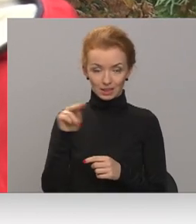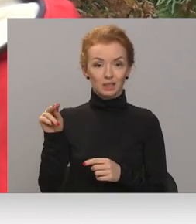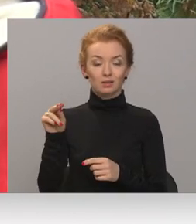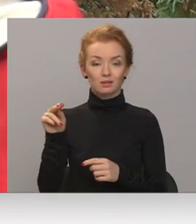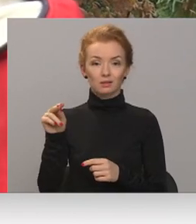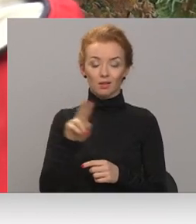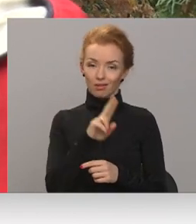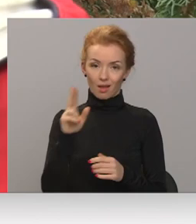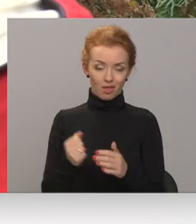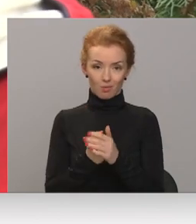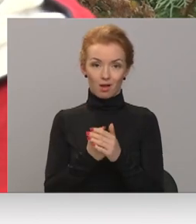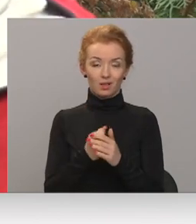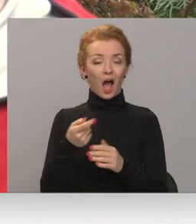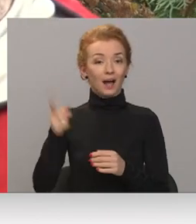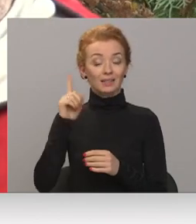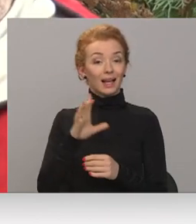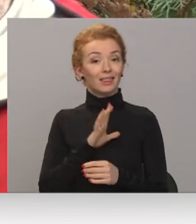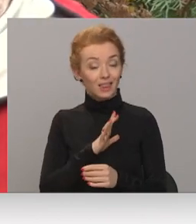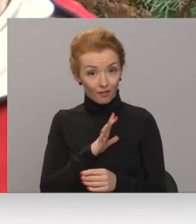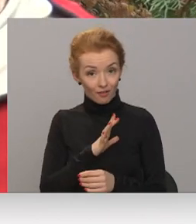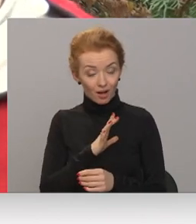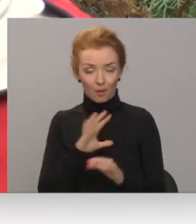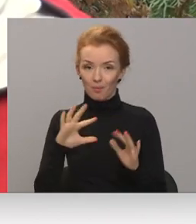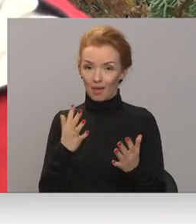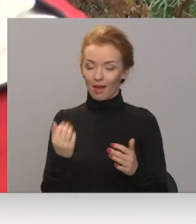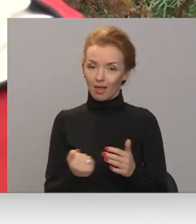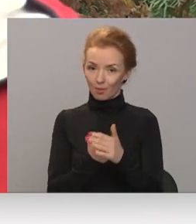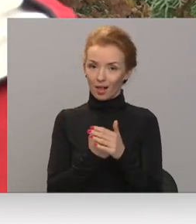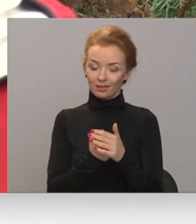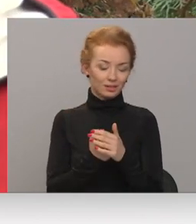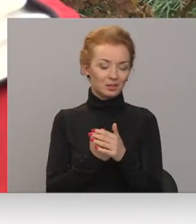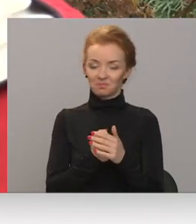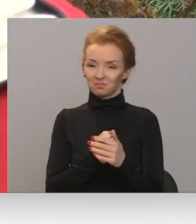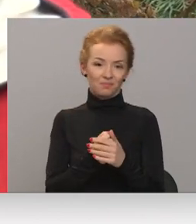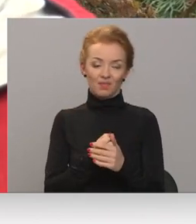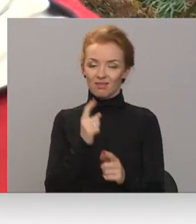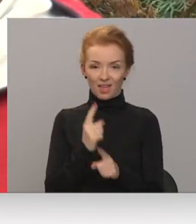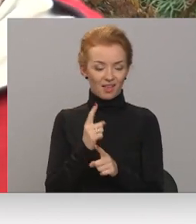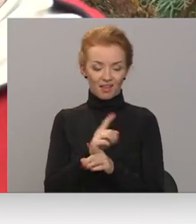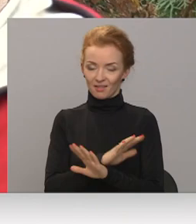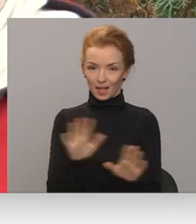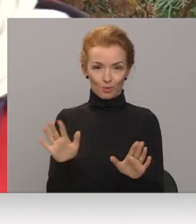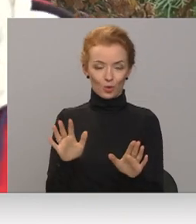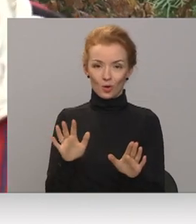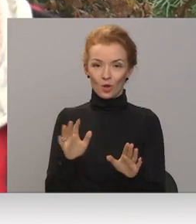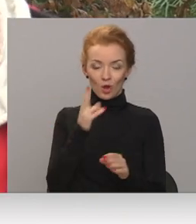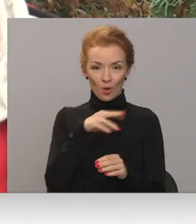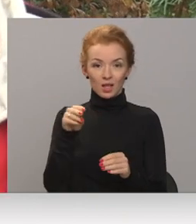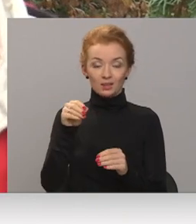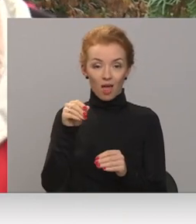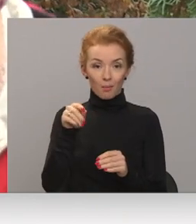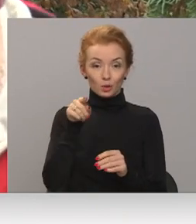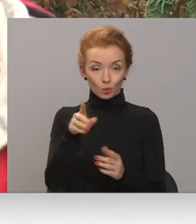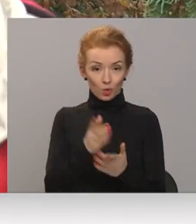Baznīca var neatbalst. Viņa aizliegt nevar it kā. Bet atbalstīt, viņi teica, nekādā gadījumā. No zemes tu